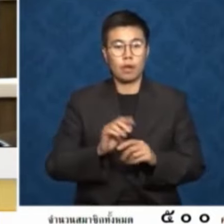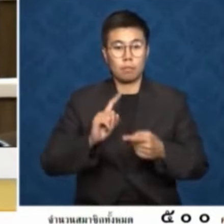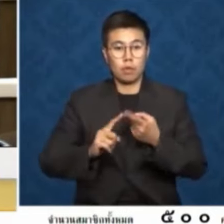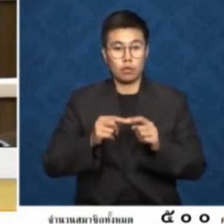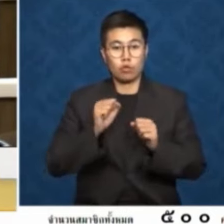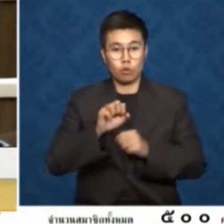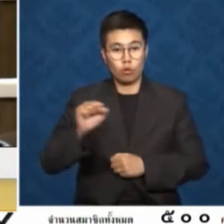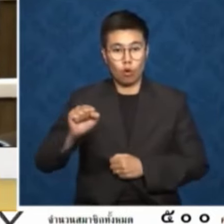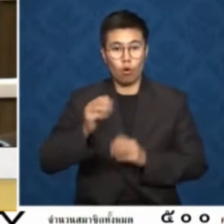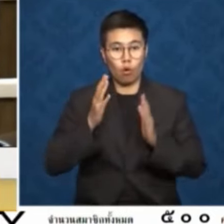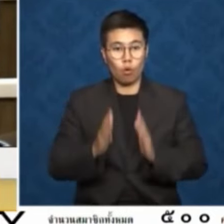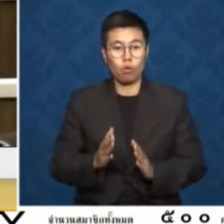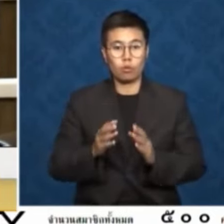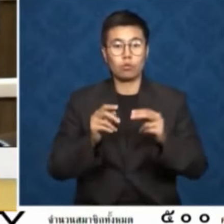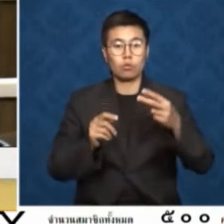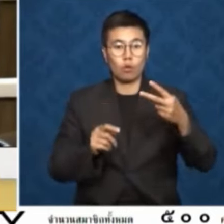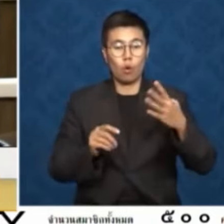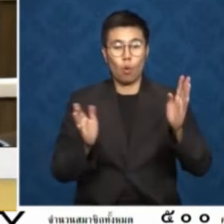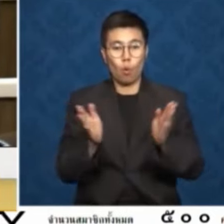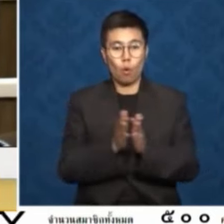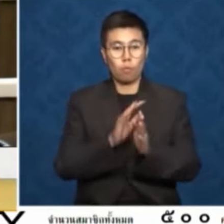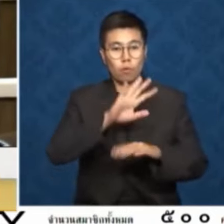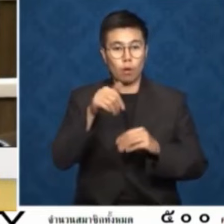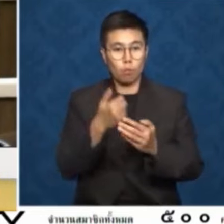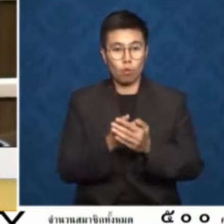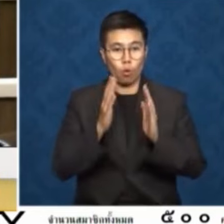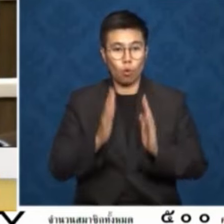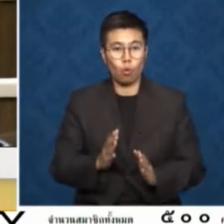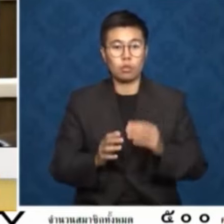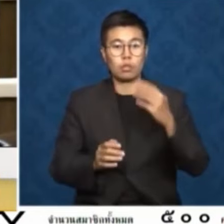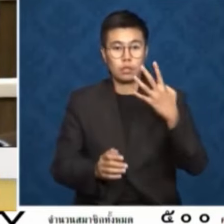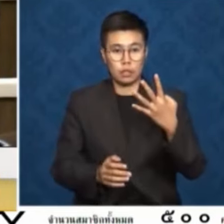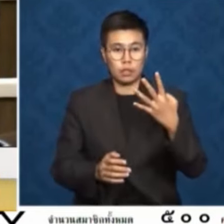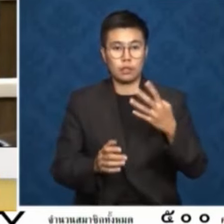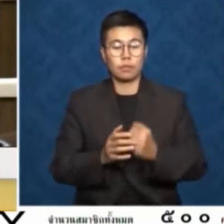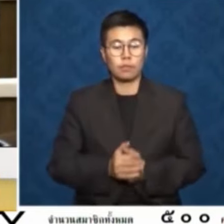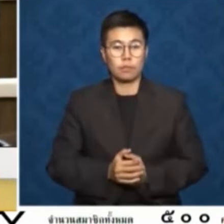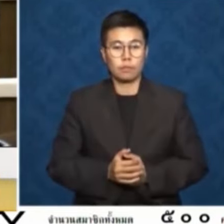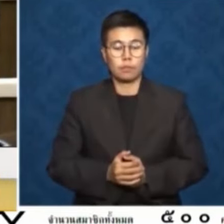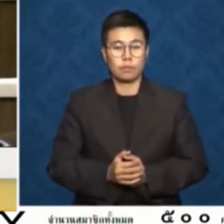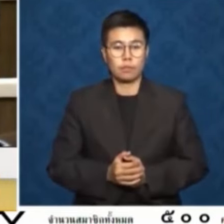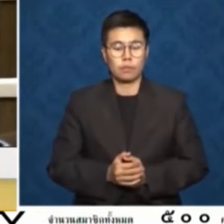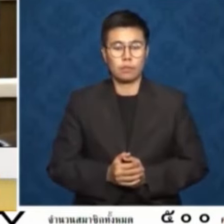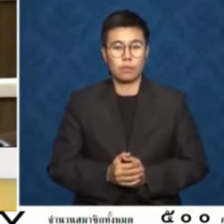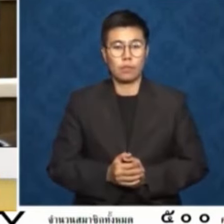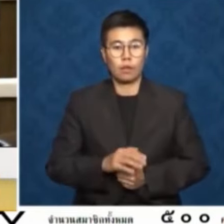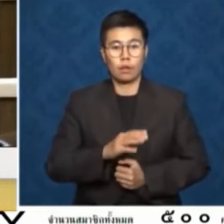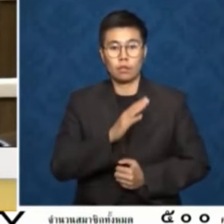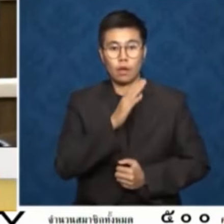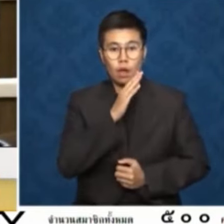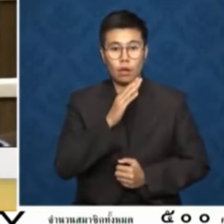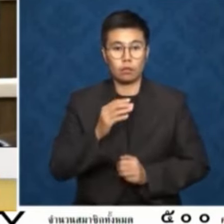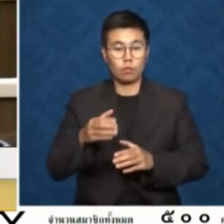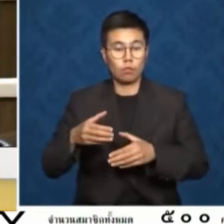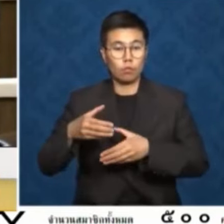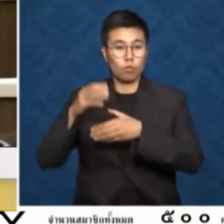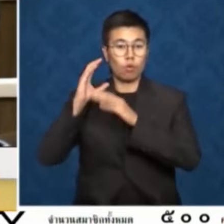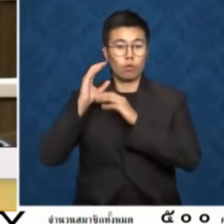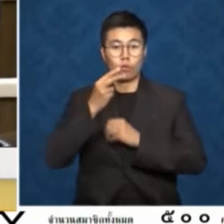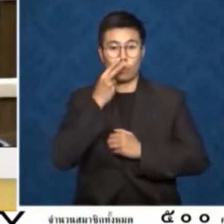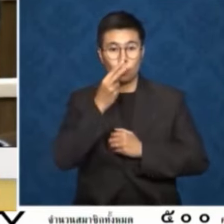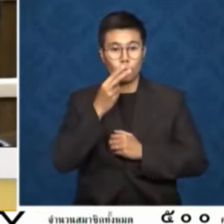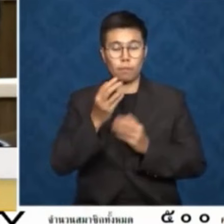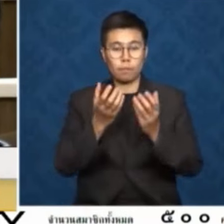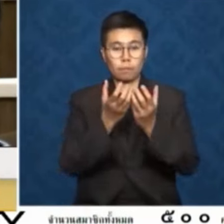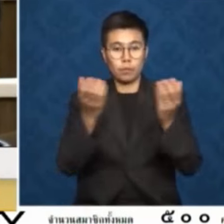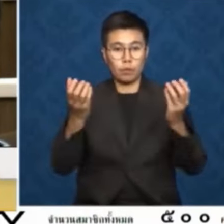านรวมเป็น4ท่านครับท่านประธานที่เคารพครับถ้าเราจะย้อนไปถึงประกาศใช้รัฐธรรม